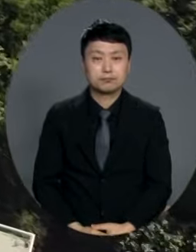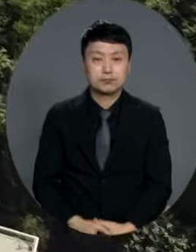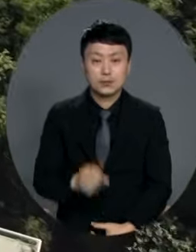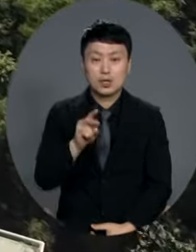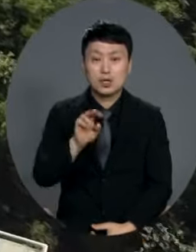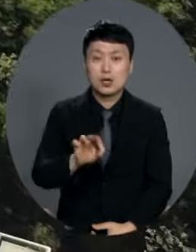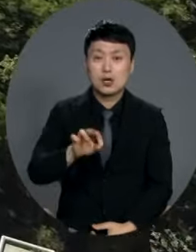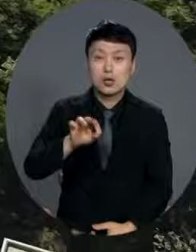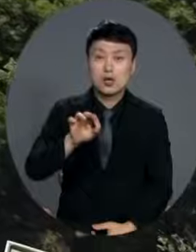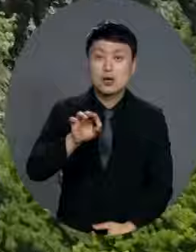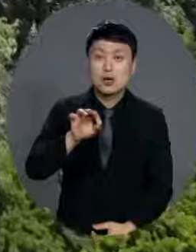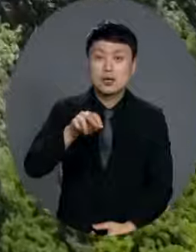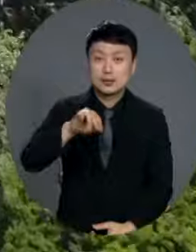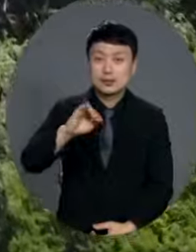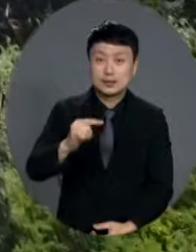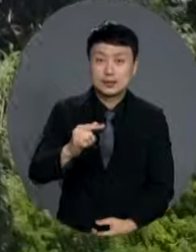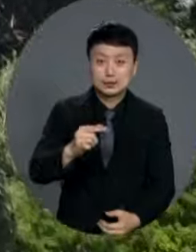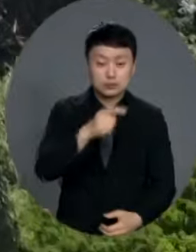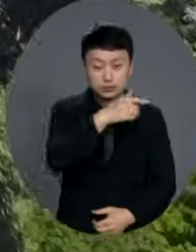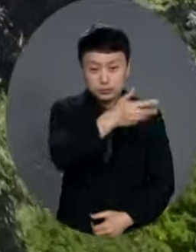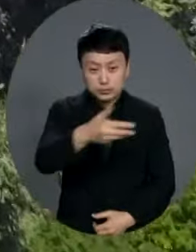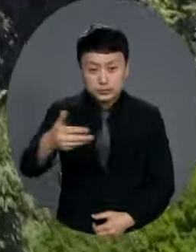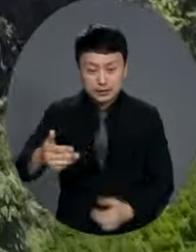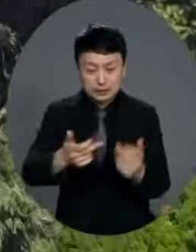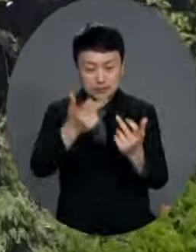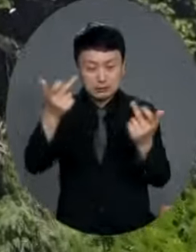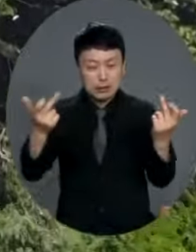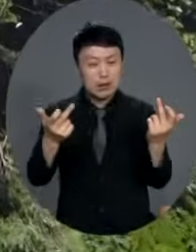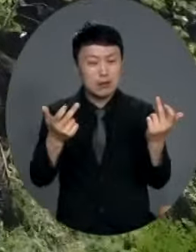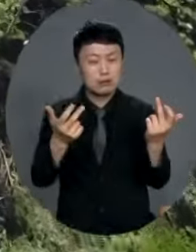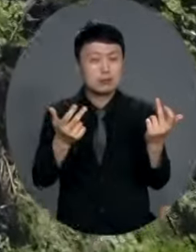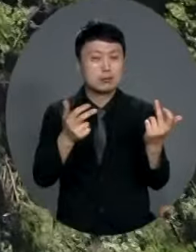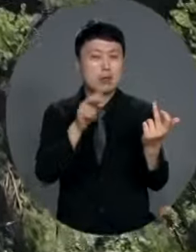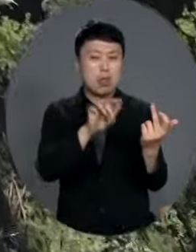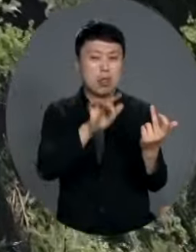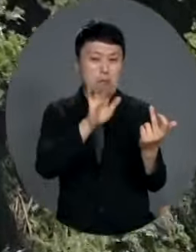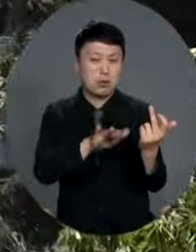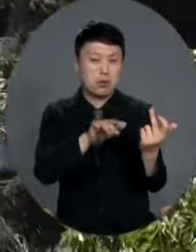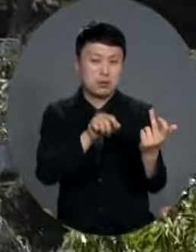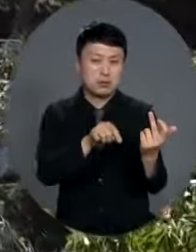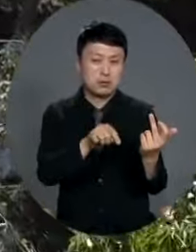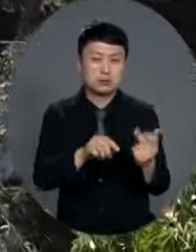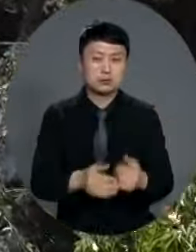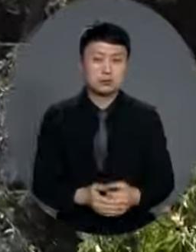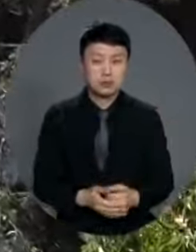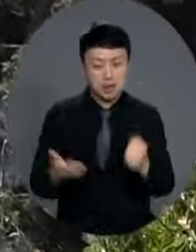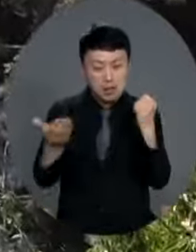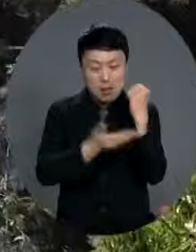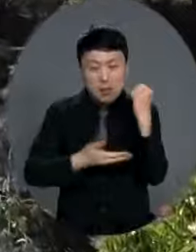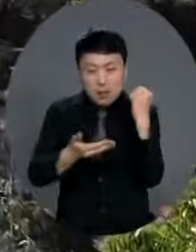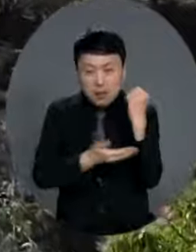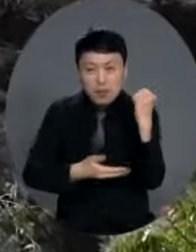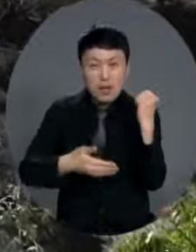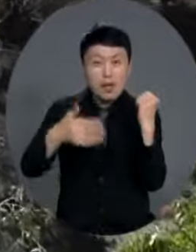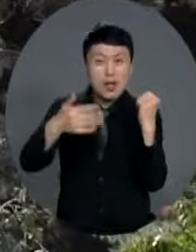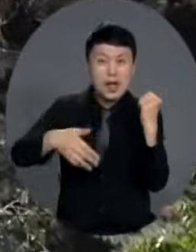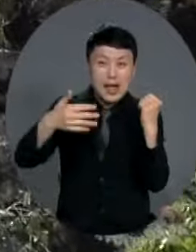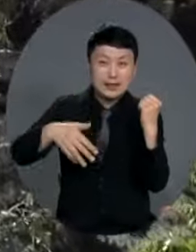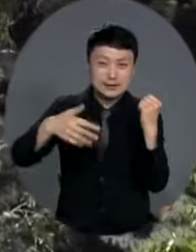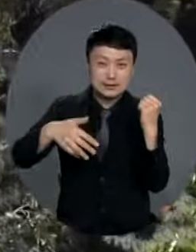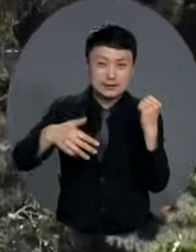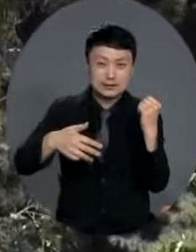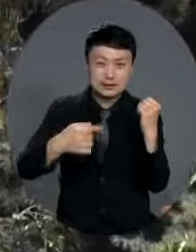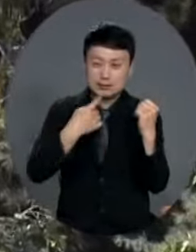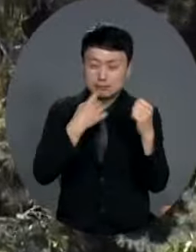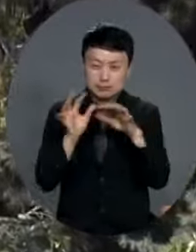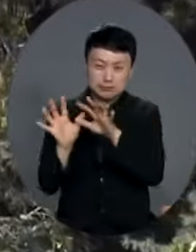형산강이 훤히 내려다보이는 산 절반이 민둥산으로 변해버렸습니다. 아직 베어내지 않은 나무에는 수십 마리의